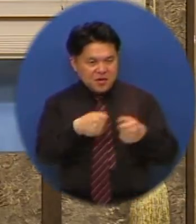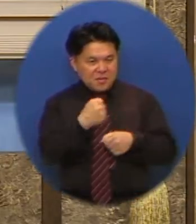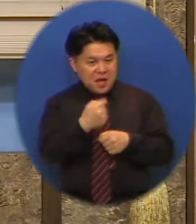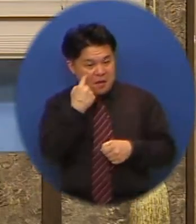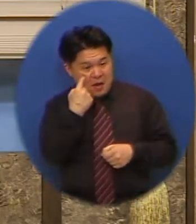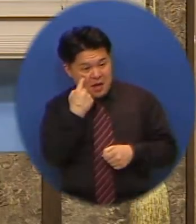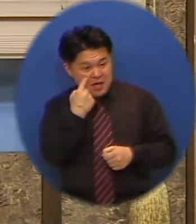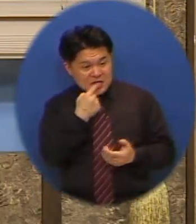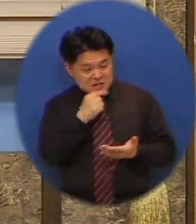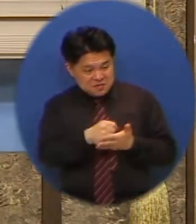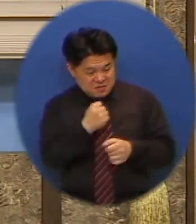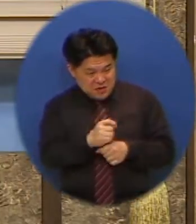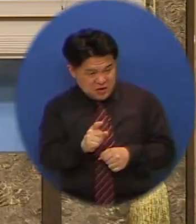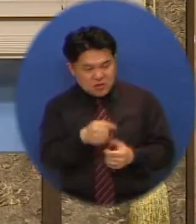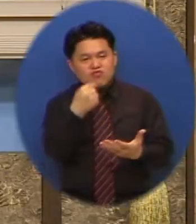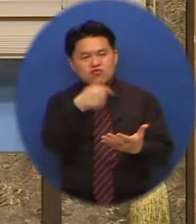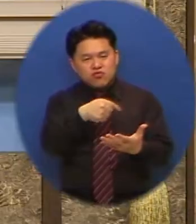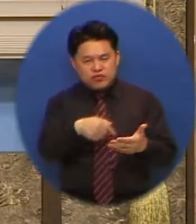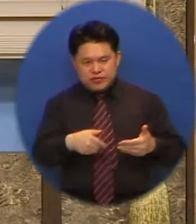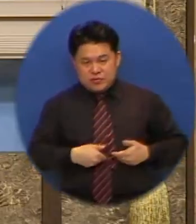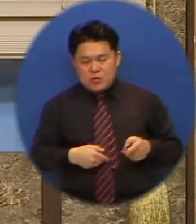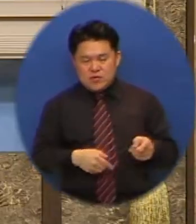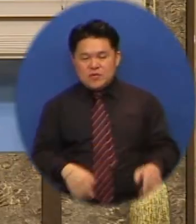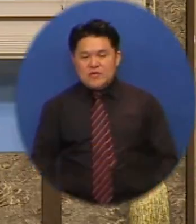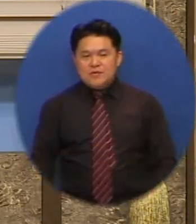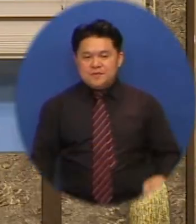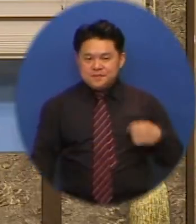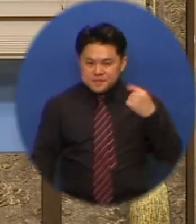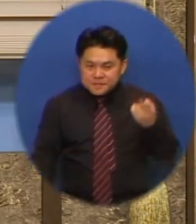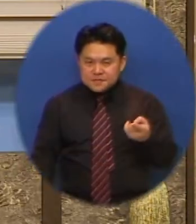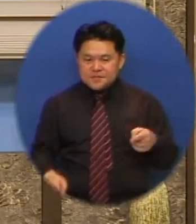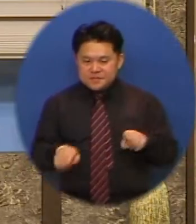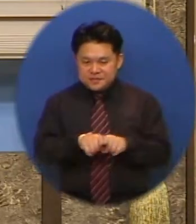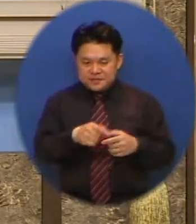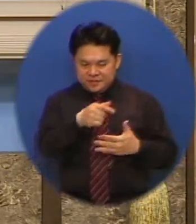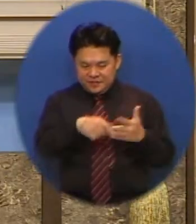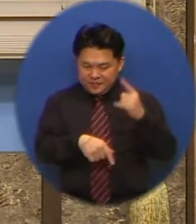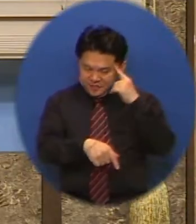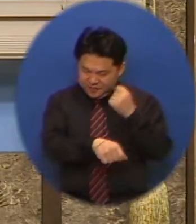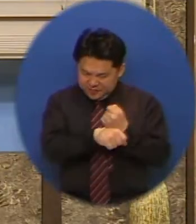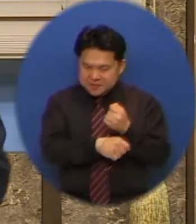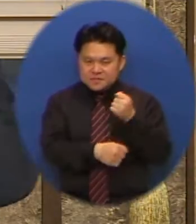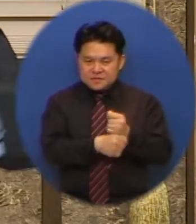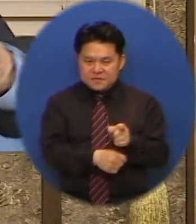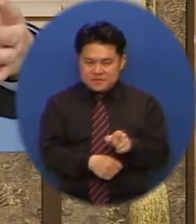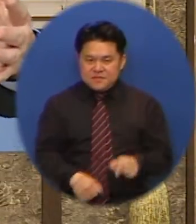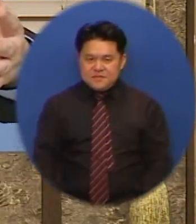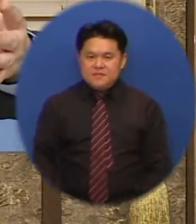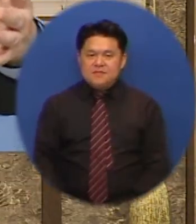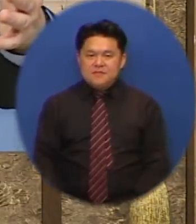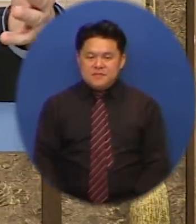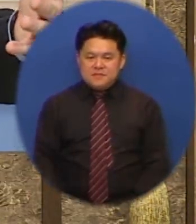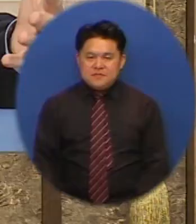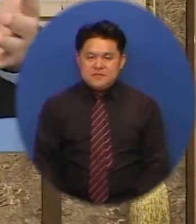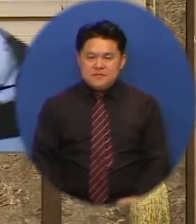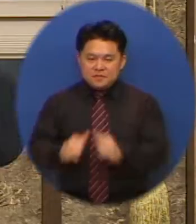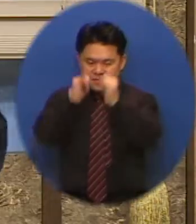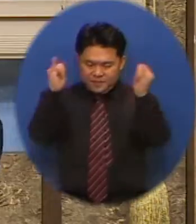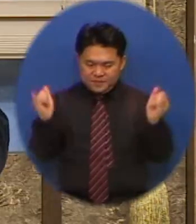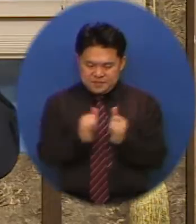멋있게 만드느냐 이런 교육부터 시키고 같이 프로젝트를 개발을 하는 거죠. 그래서 우리가 이제